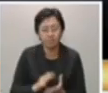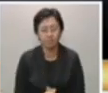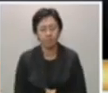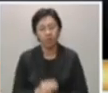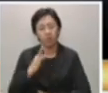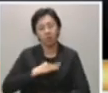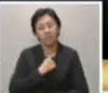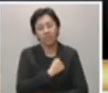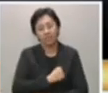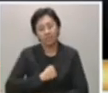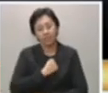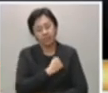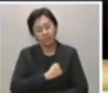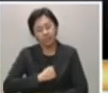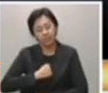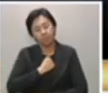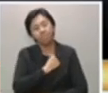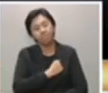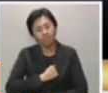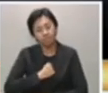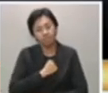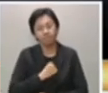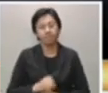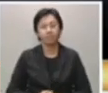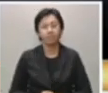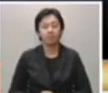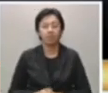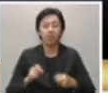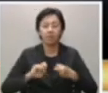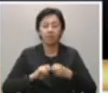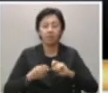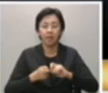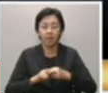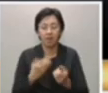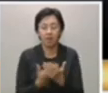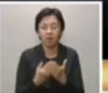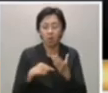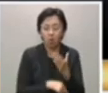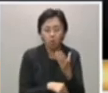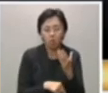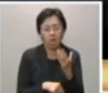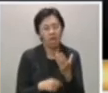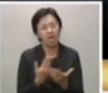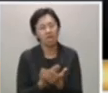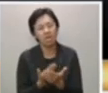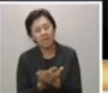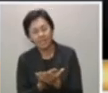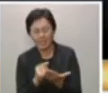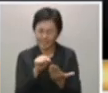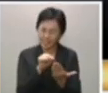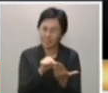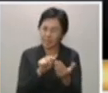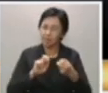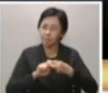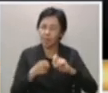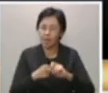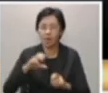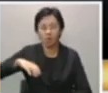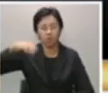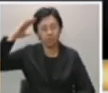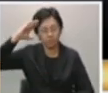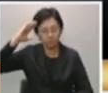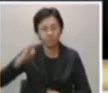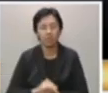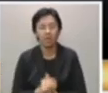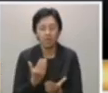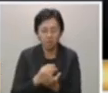เศร้าใจที่สุดท่านประธานครับความรุนแรงของคอร์รัปชันในกองทัพที่เห็นกันอยู่การทำธุรกิจหา